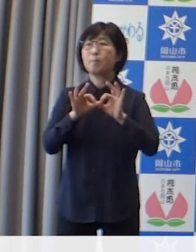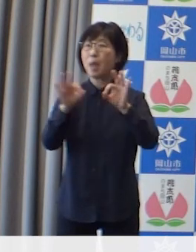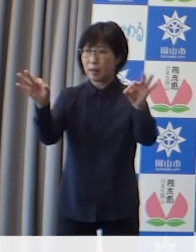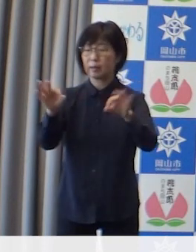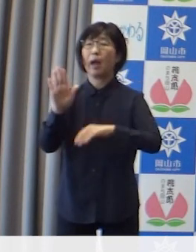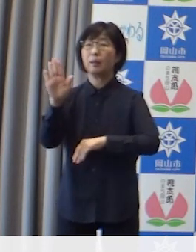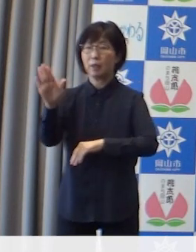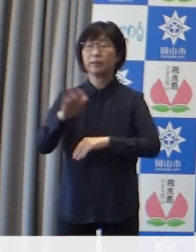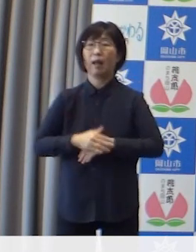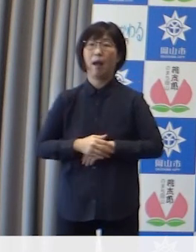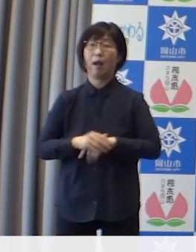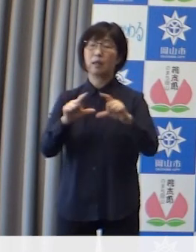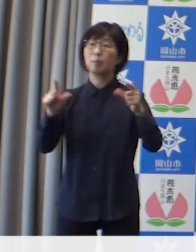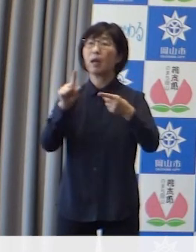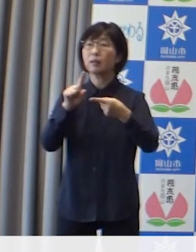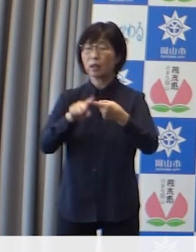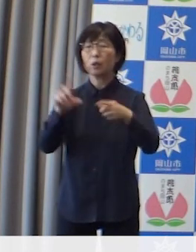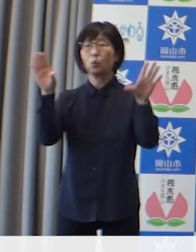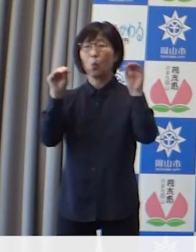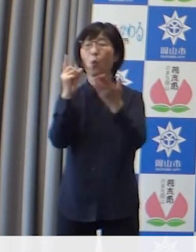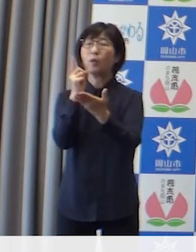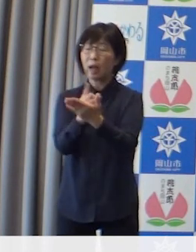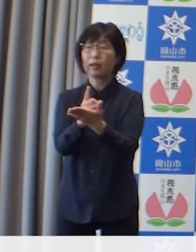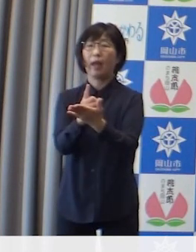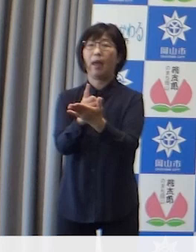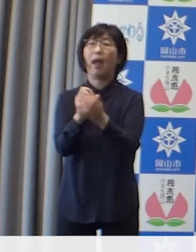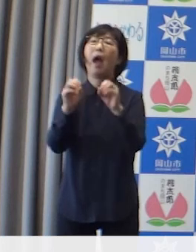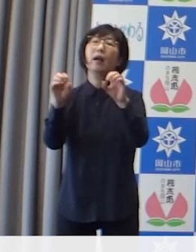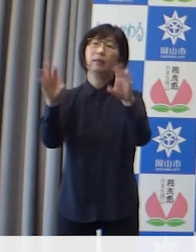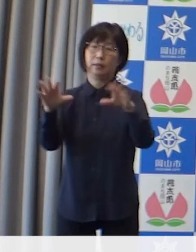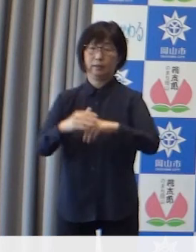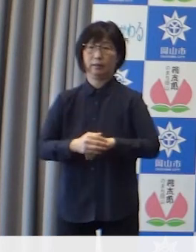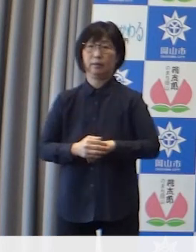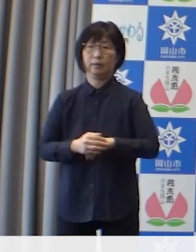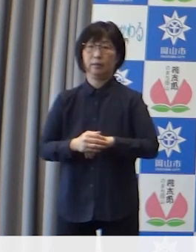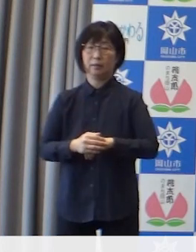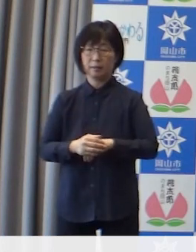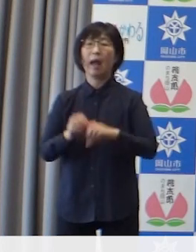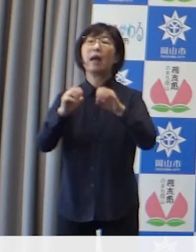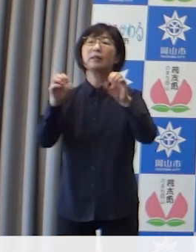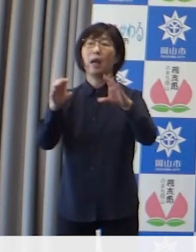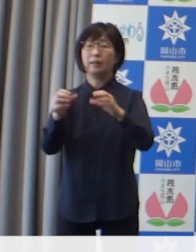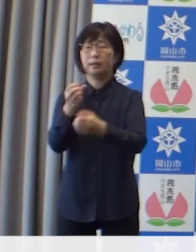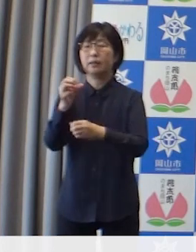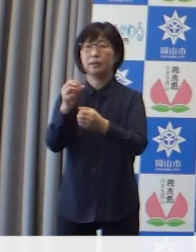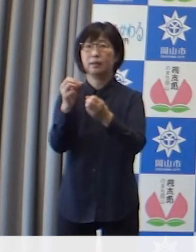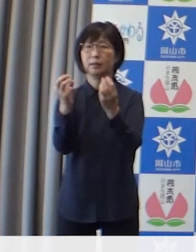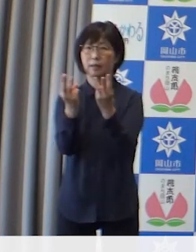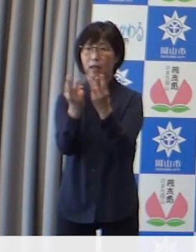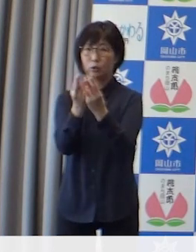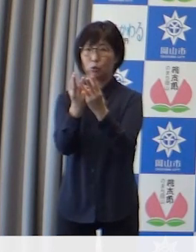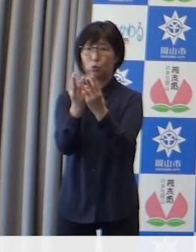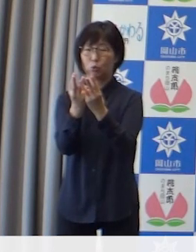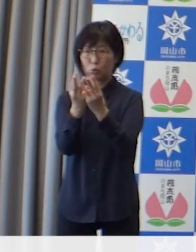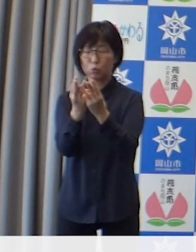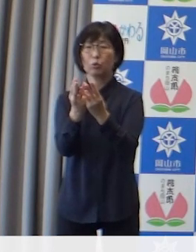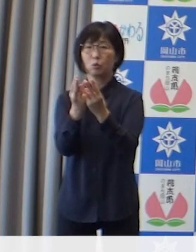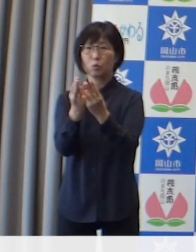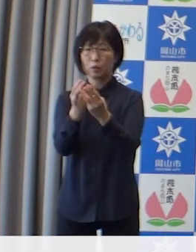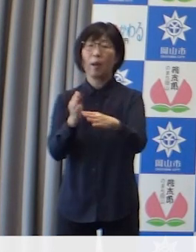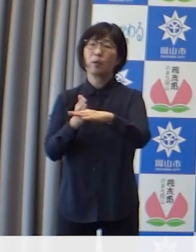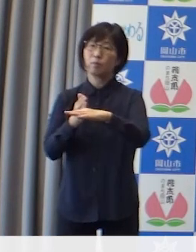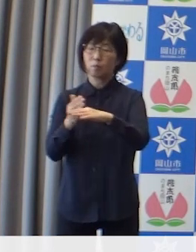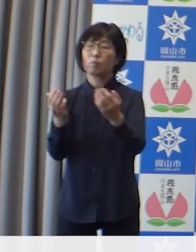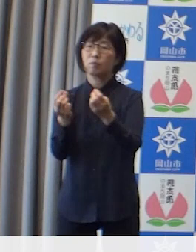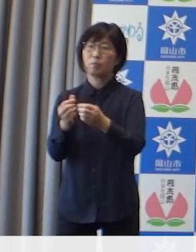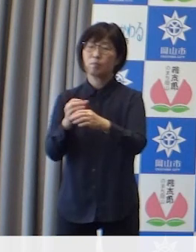な情報のみに絞り、発信回数が多くなりすぎないように制限していました。